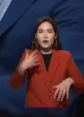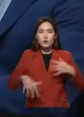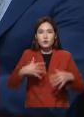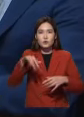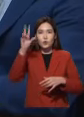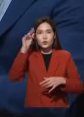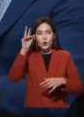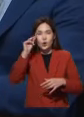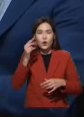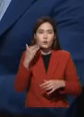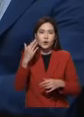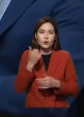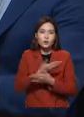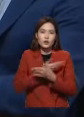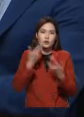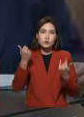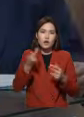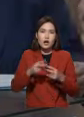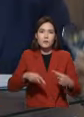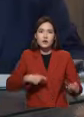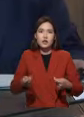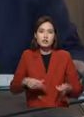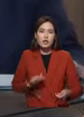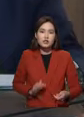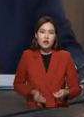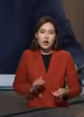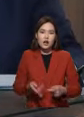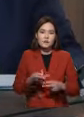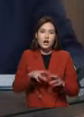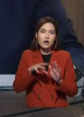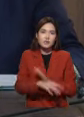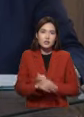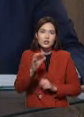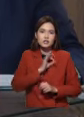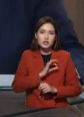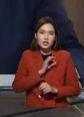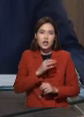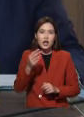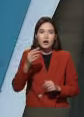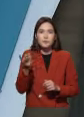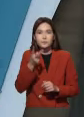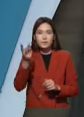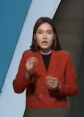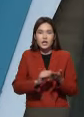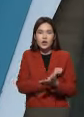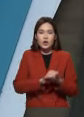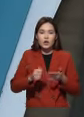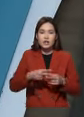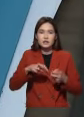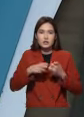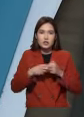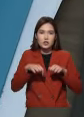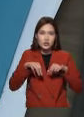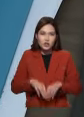цифрландыруда оңай болмай тұр. Бүгін қол қойылған байланыс пен интернетті дамыту бойынша екі жақты меморандум осы проблемаларды